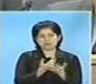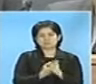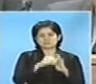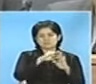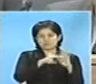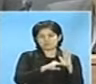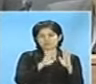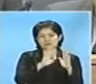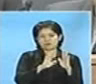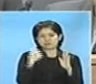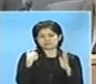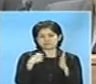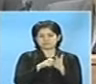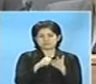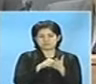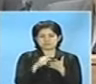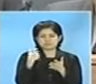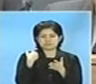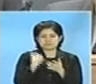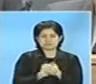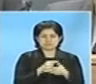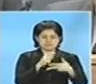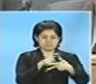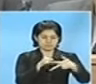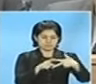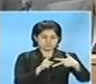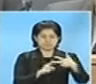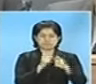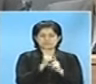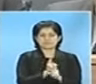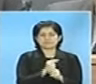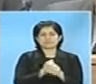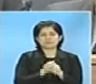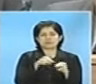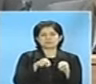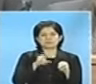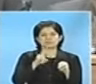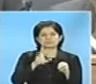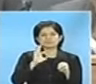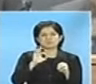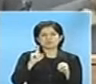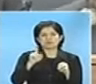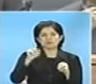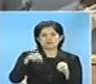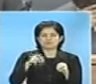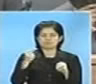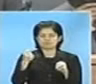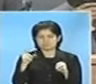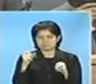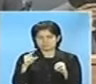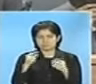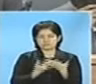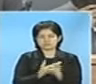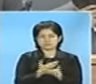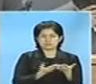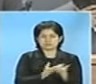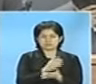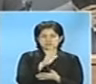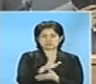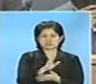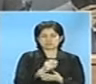ไขเพิ่มเติมทั้ง3ฉบับตามมาตรา 291/11 กำหนดให้การวินิจฉัยนั้นเป็นอำนาจของรัฐสภ